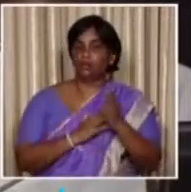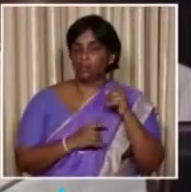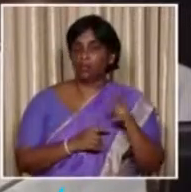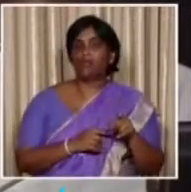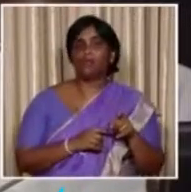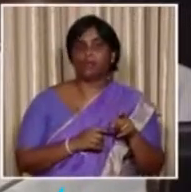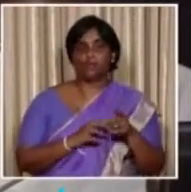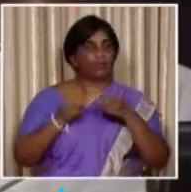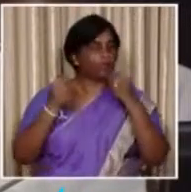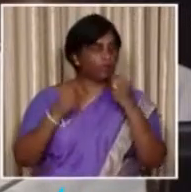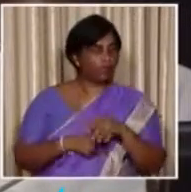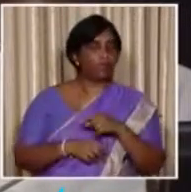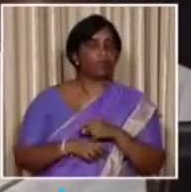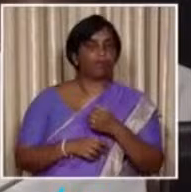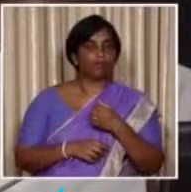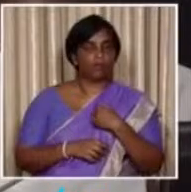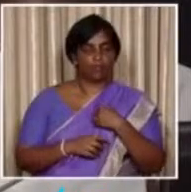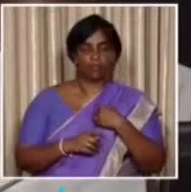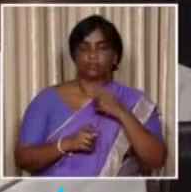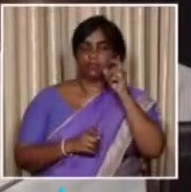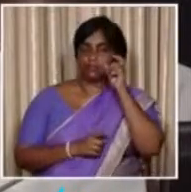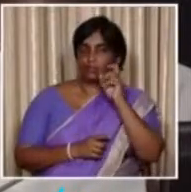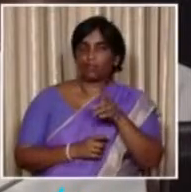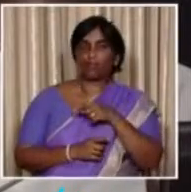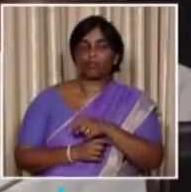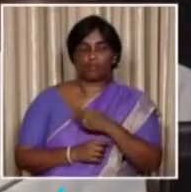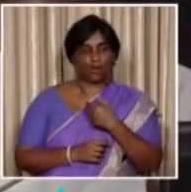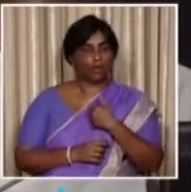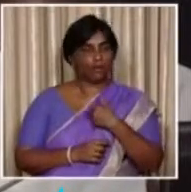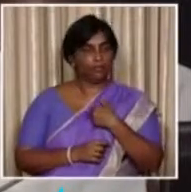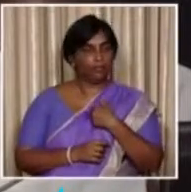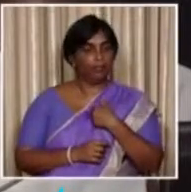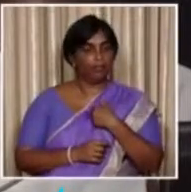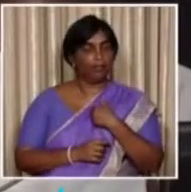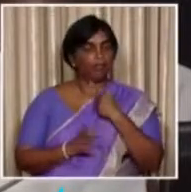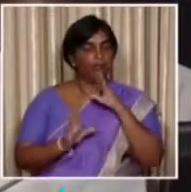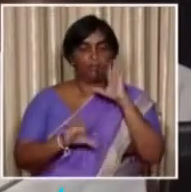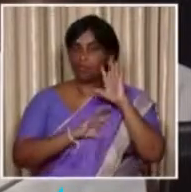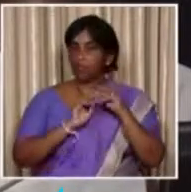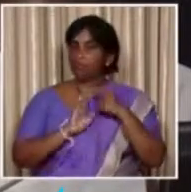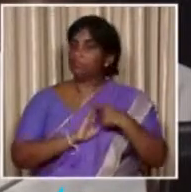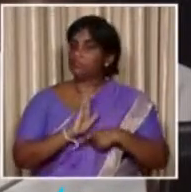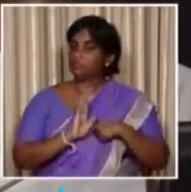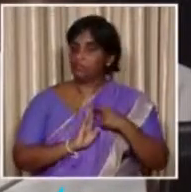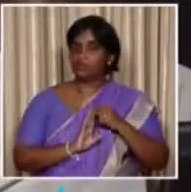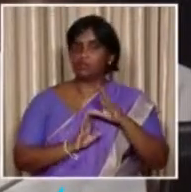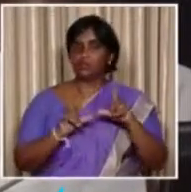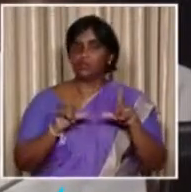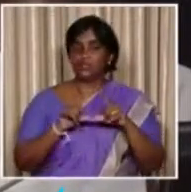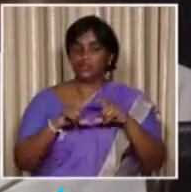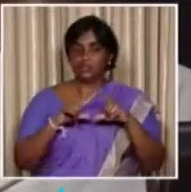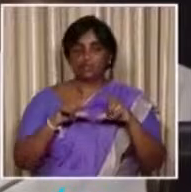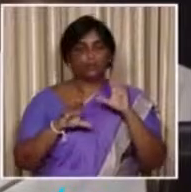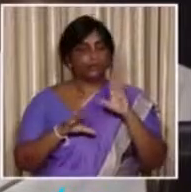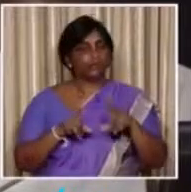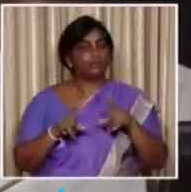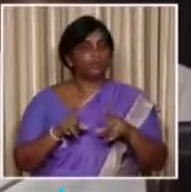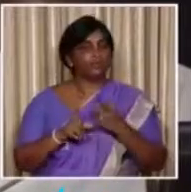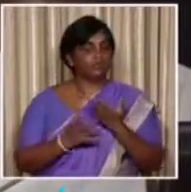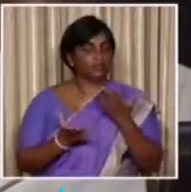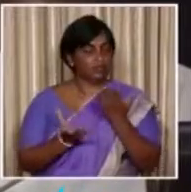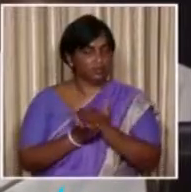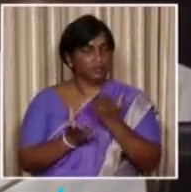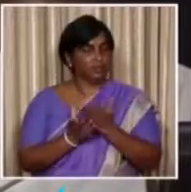ඒකේ පරාජය කළා. අපි බලලා තියුණා ඒ වෙලාවේ මම කරා සංගණනයක් මුළු ලංකාවේම තියුණ බලපත්‍රලාභීන්ගේ අතේ